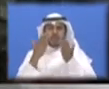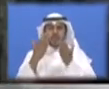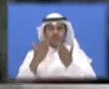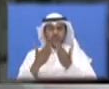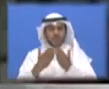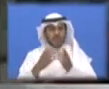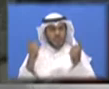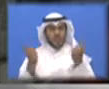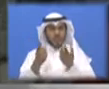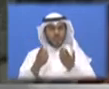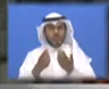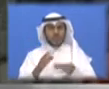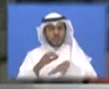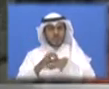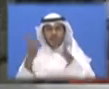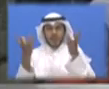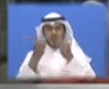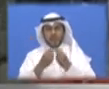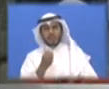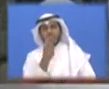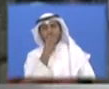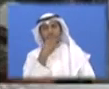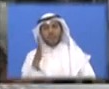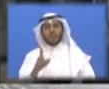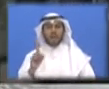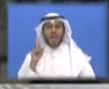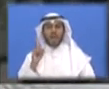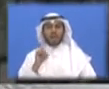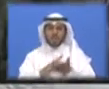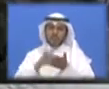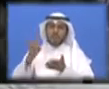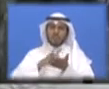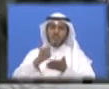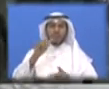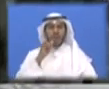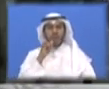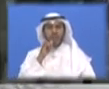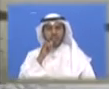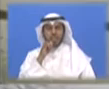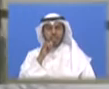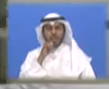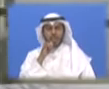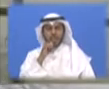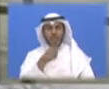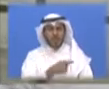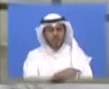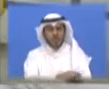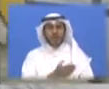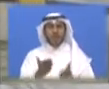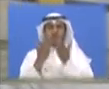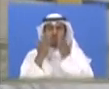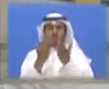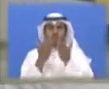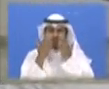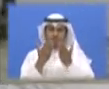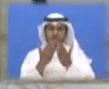عددهم سنويا ما يقرب من 350 ألفا، بينهم 1200 للعلاج. ولوحظ خلال الفترة